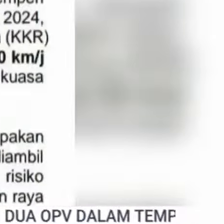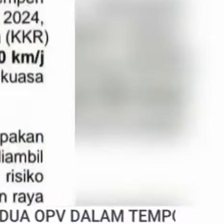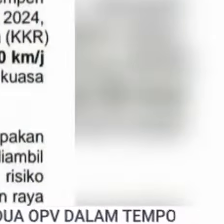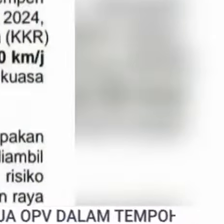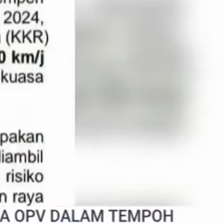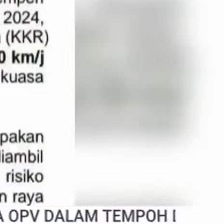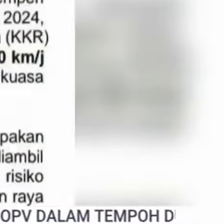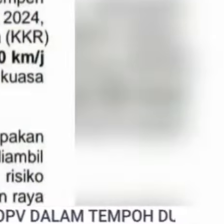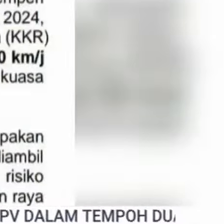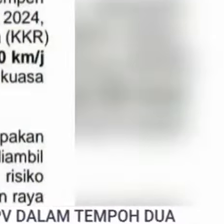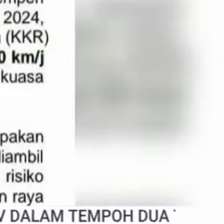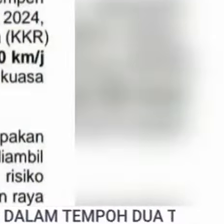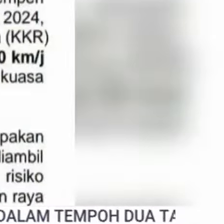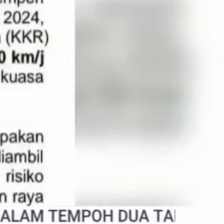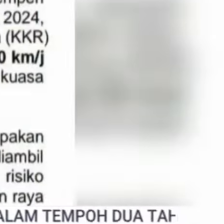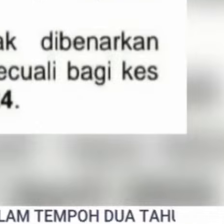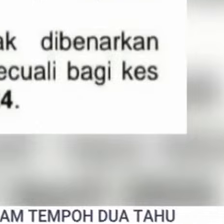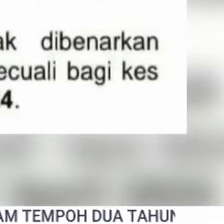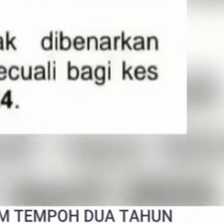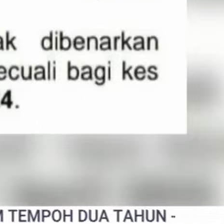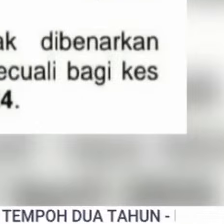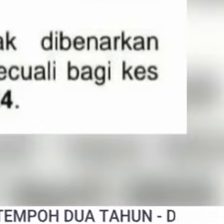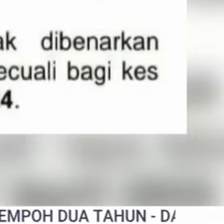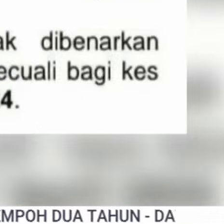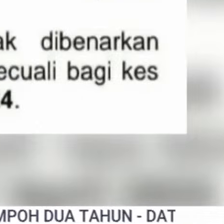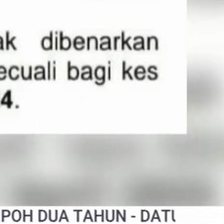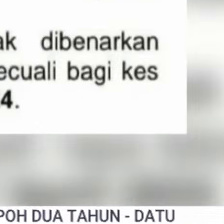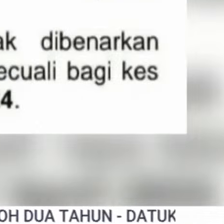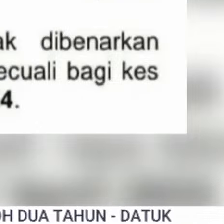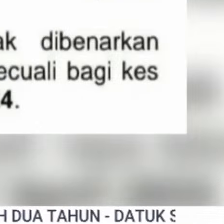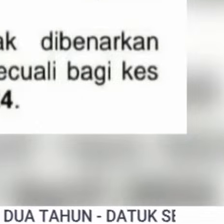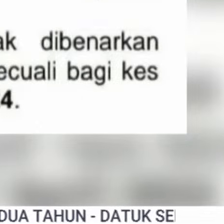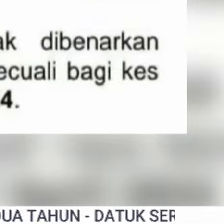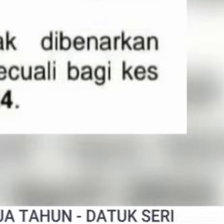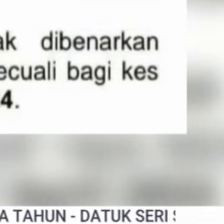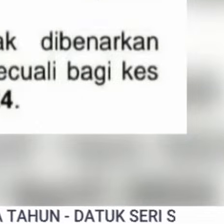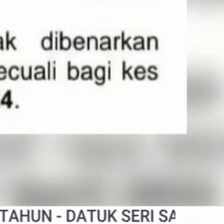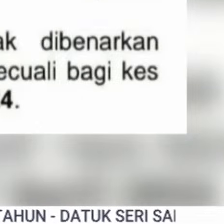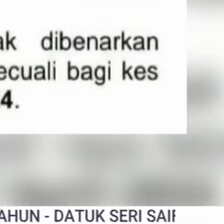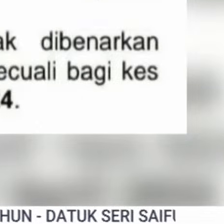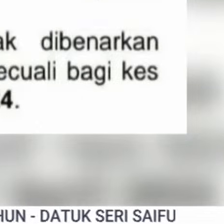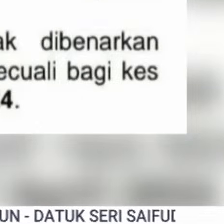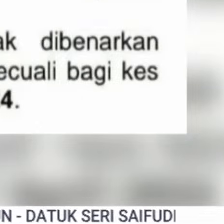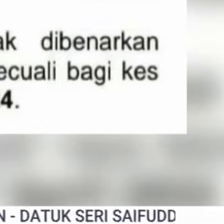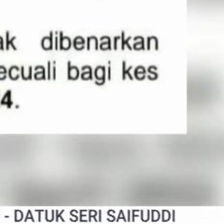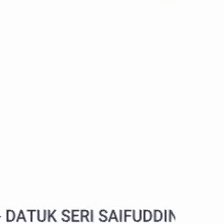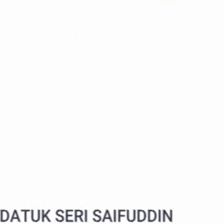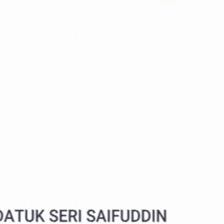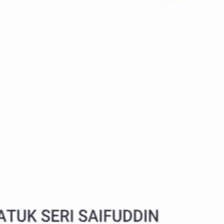Had laju jalan persekutuan dikurangkan 10 km sejam sempena Aidilfitri.